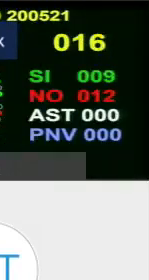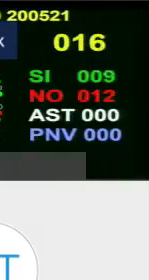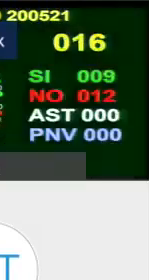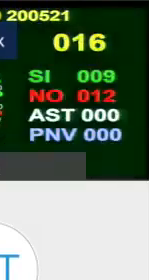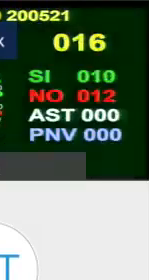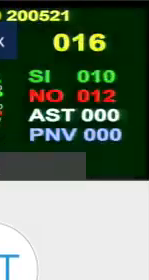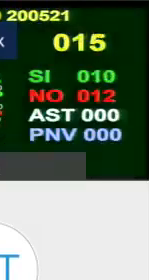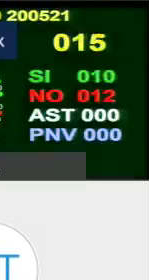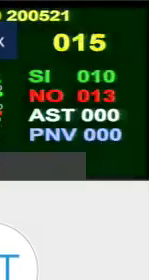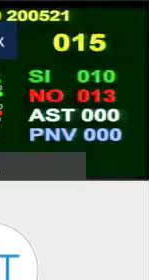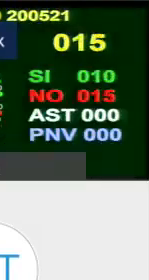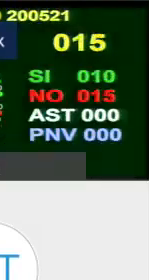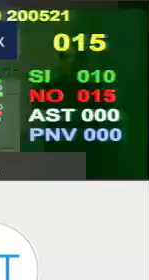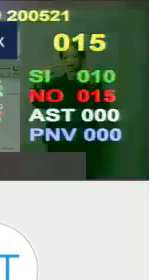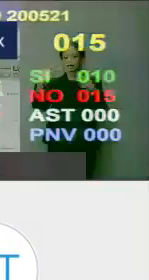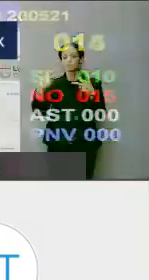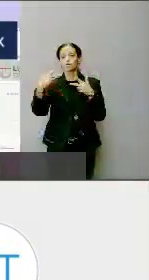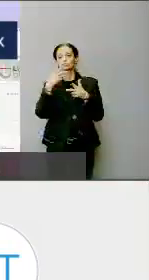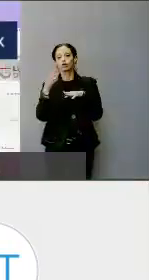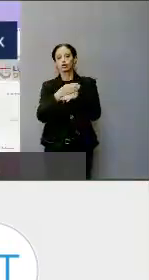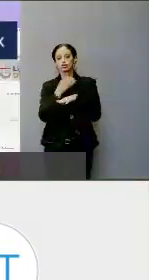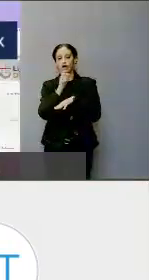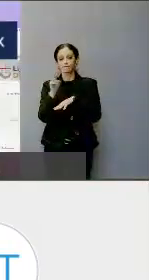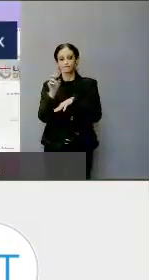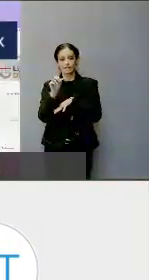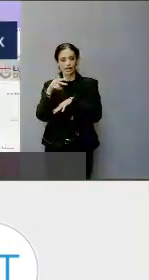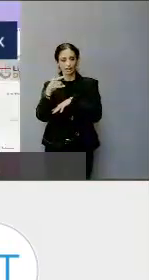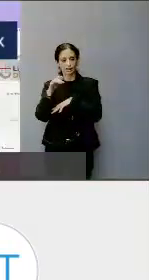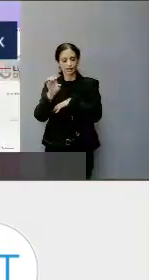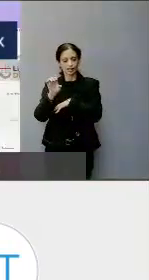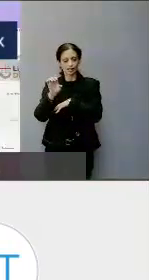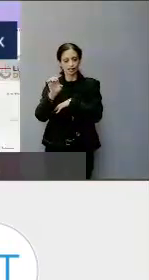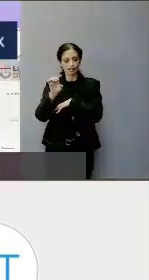da remoto sul 43 consigliera venienti